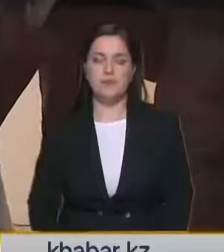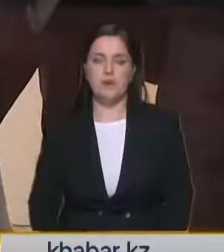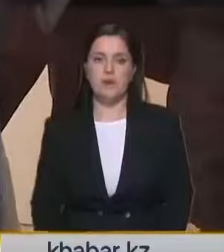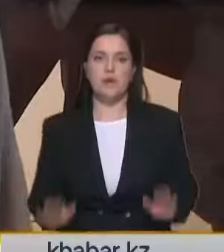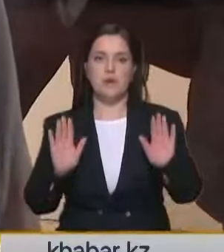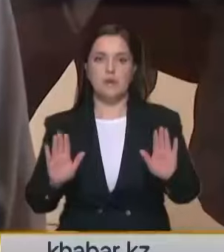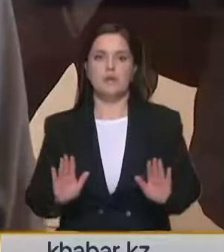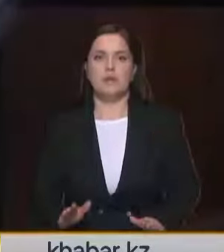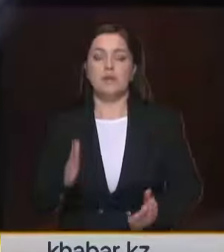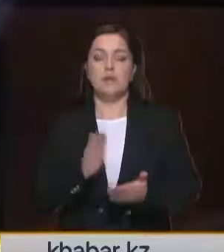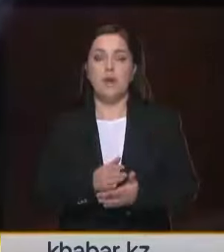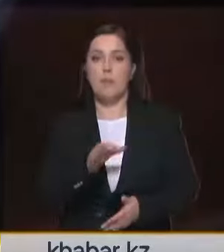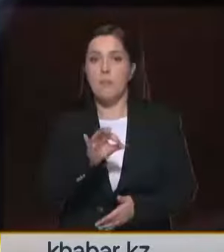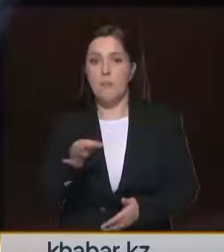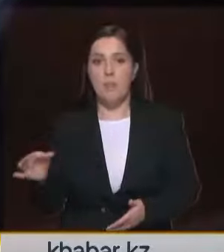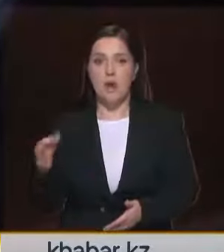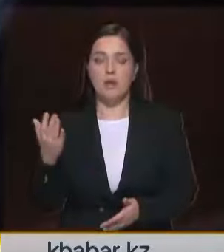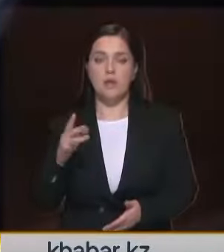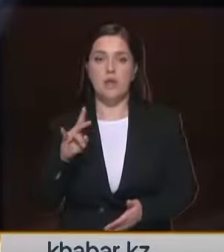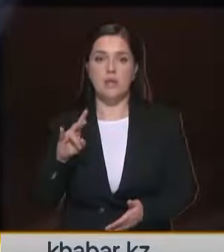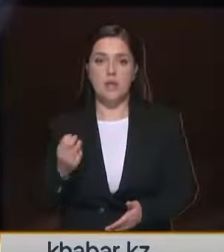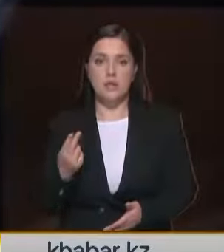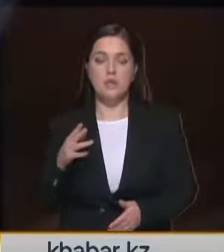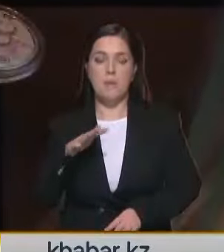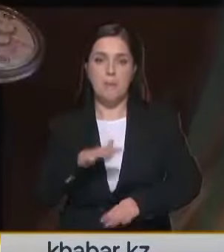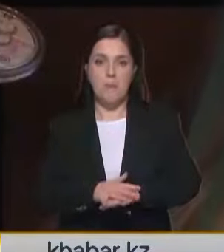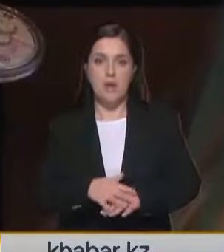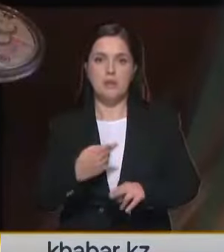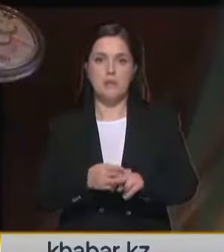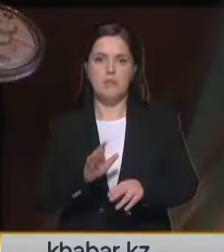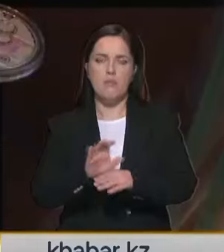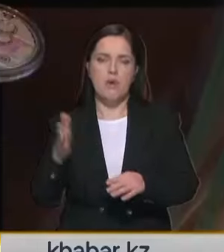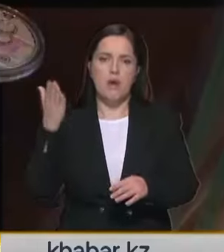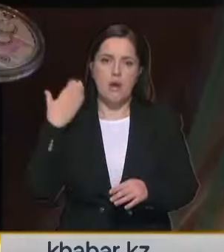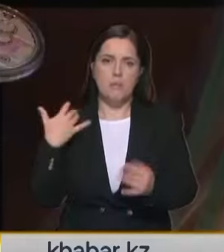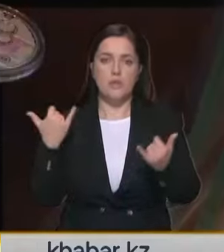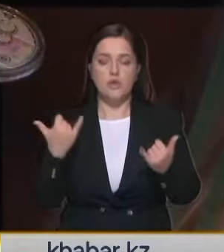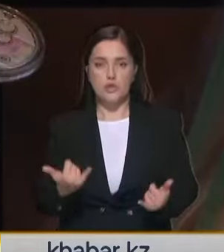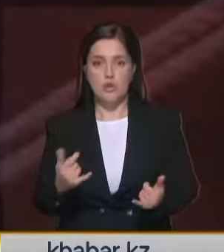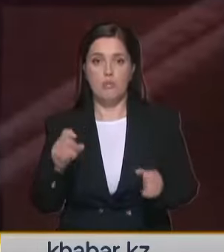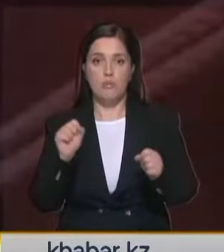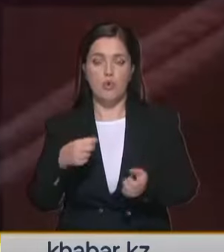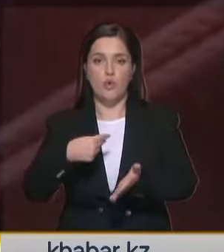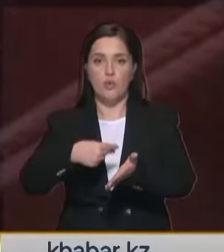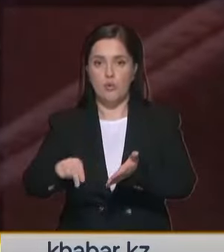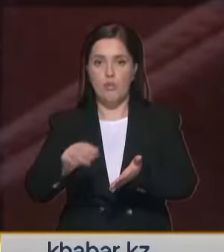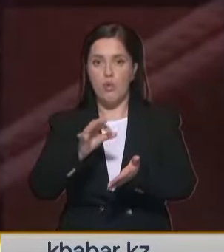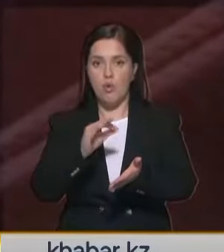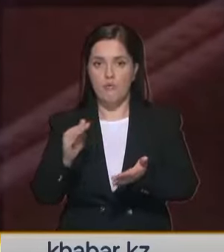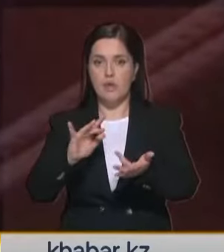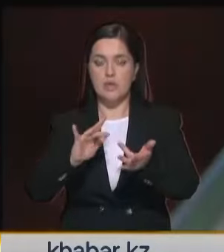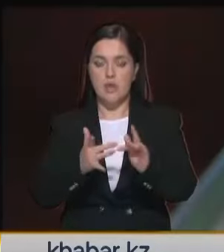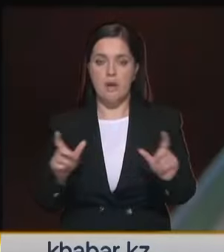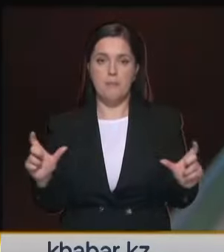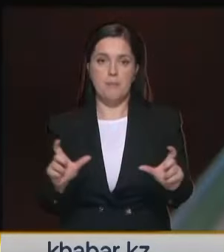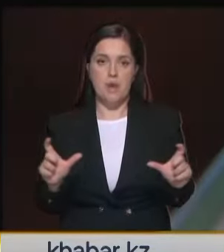также представлены коллекционные монеты Нацбанка, как выпуски прошлых лет, так и те, которые сейчас есть в наличии. Они доступны для покупки на официальном